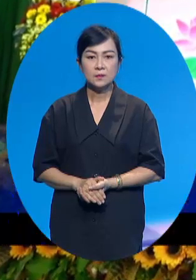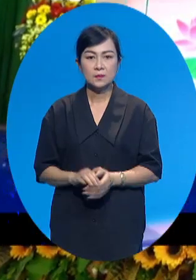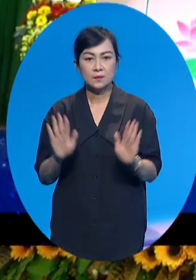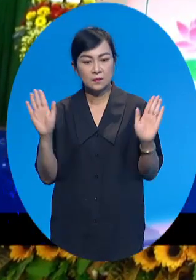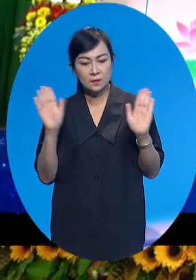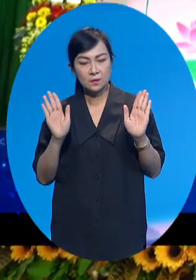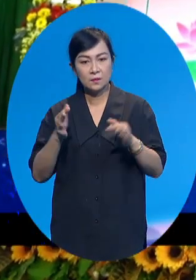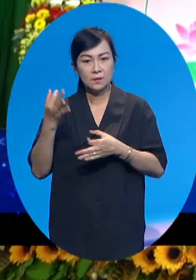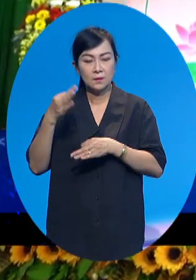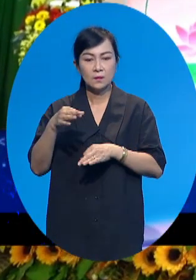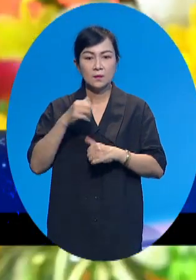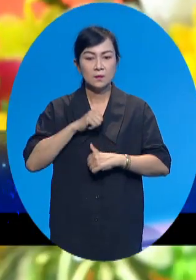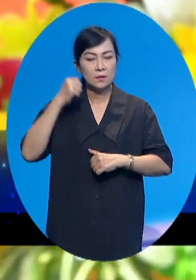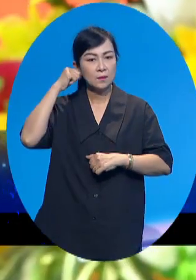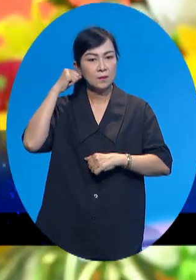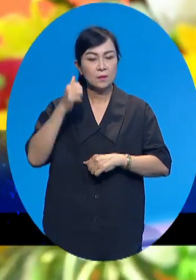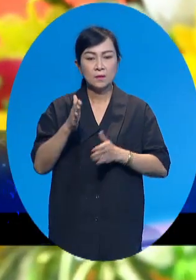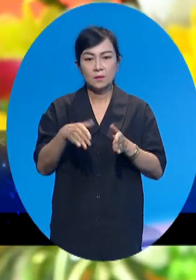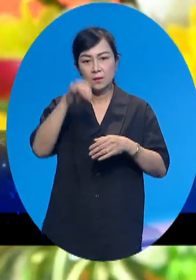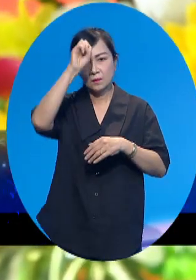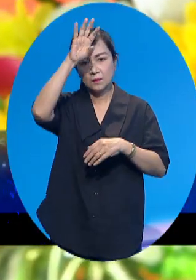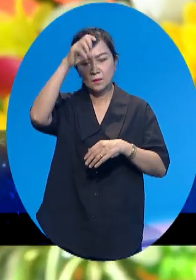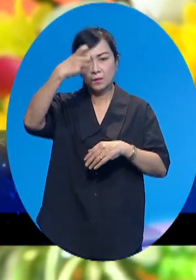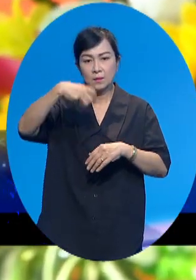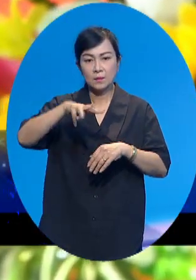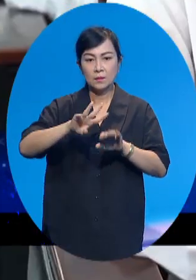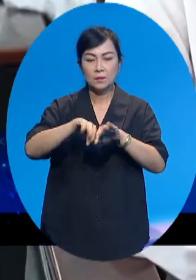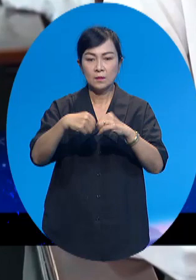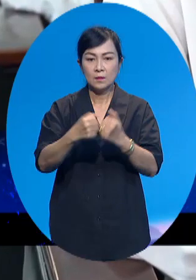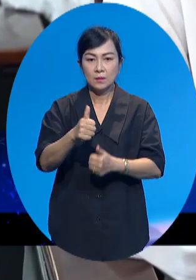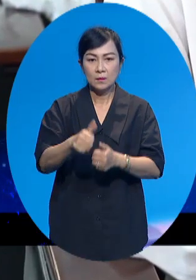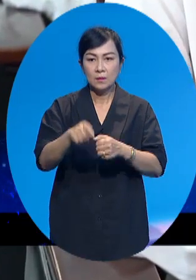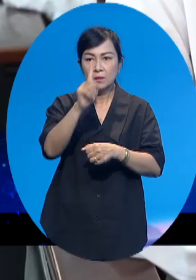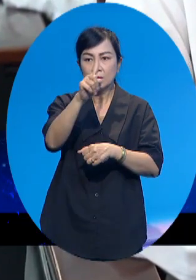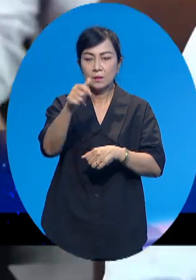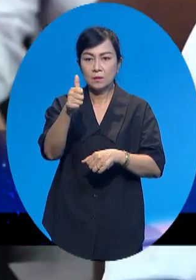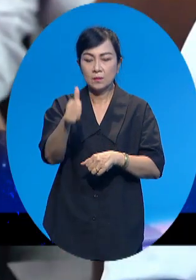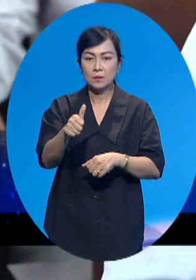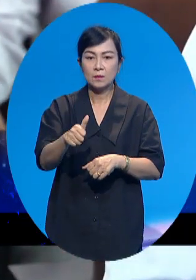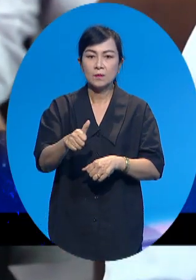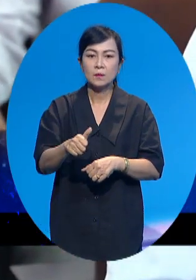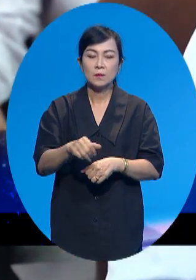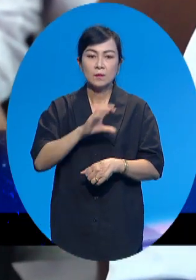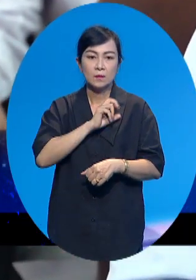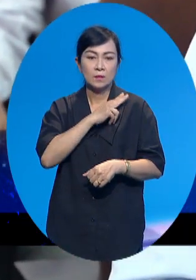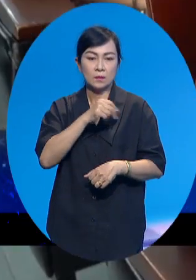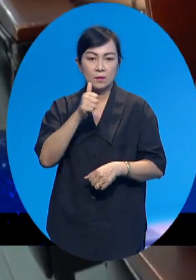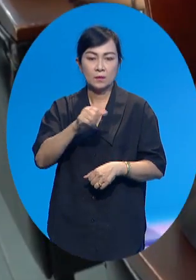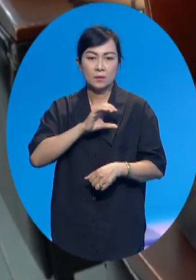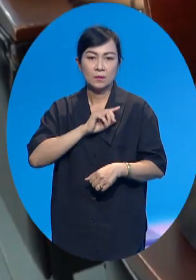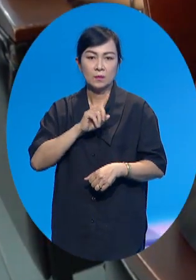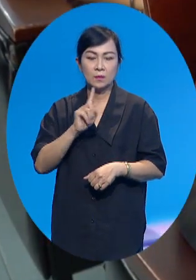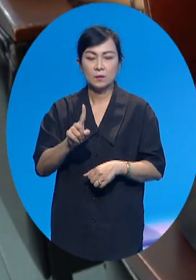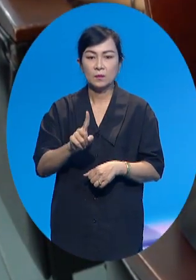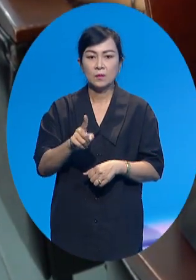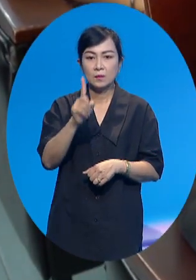Thiết thực chào mừng ngày Tết thầy cô, ngành giáo dục và đào tạo quận 3 đã tổ chức hội thi giáo viên dạy giỏi bậc mầm non, giáo viên chủ nhiệm giỏi bậc tiểu học